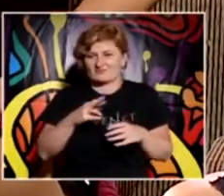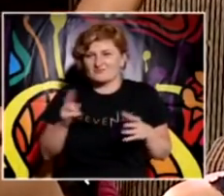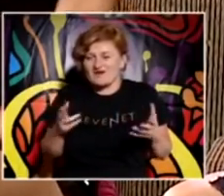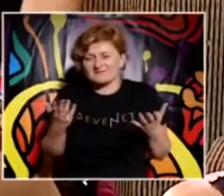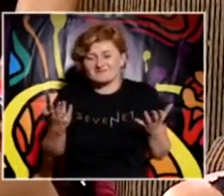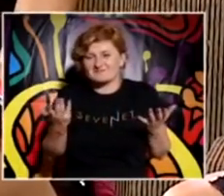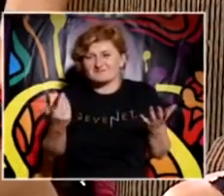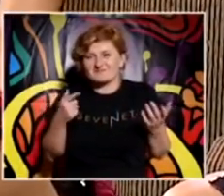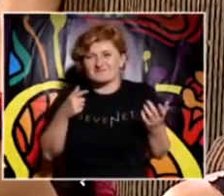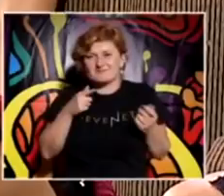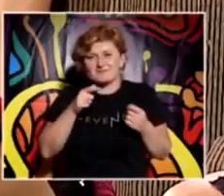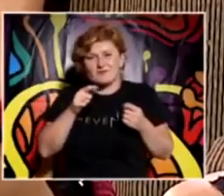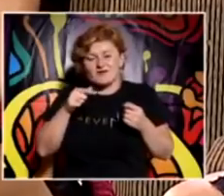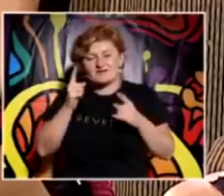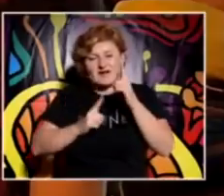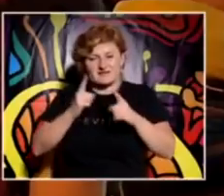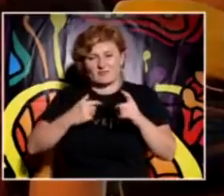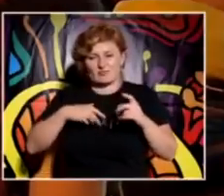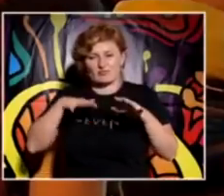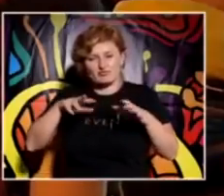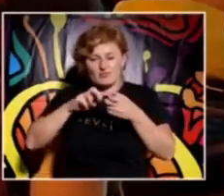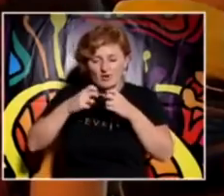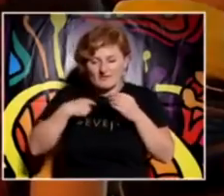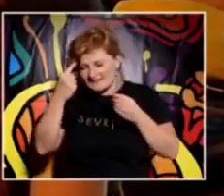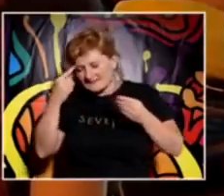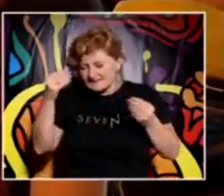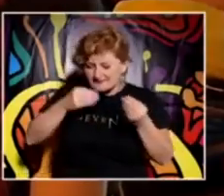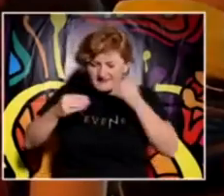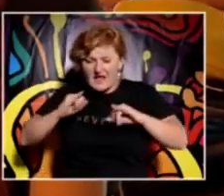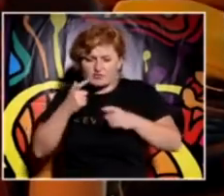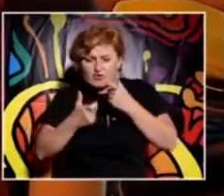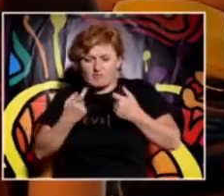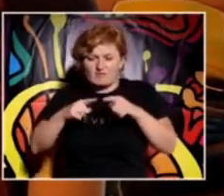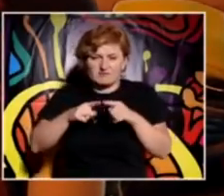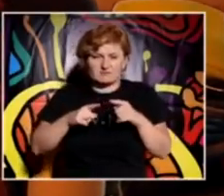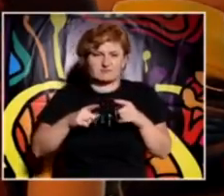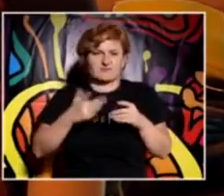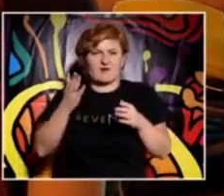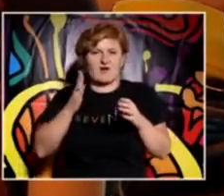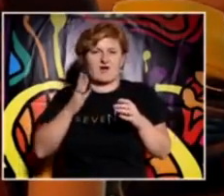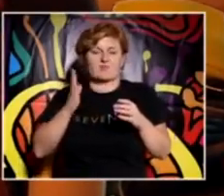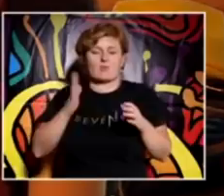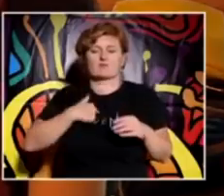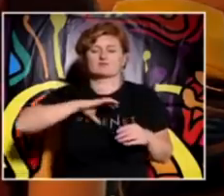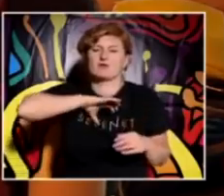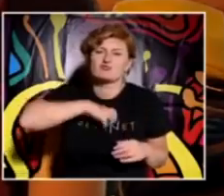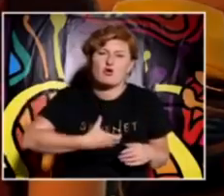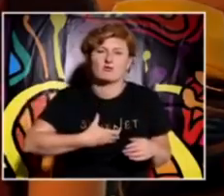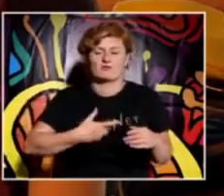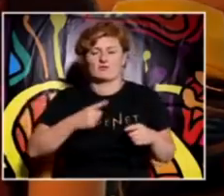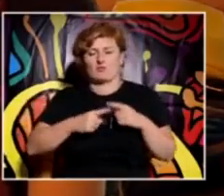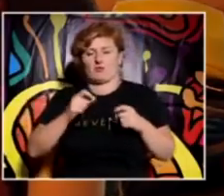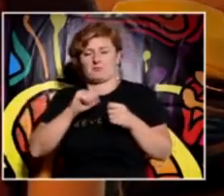więc to my bardzo kombinujemy czasem. No i to też się odbija czasem i na zdrowiu, na takim zmęczeniu, więc na